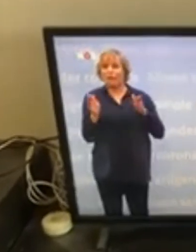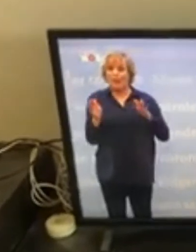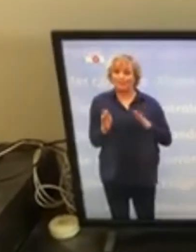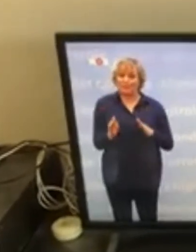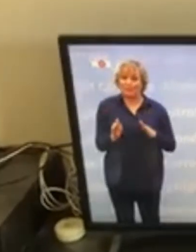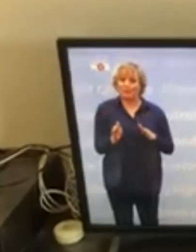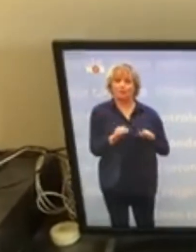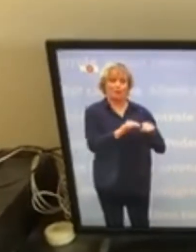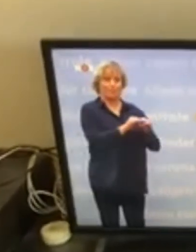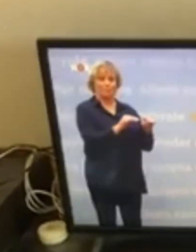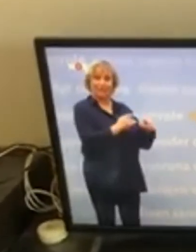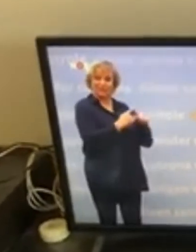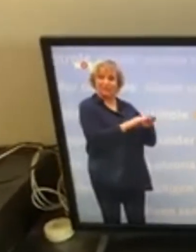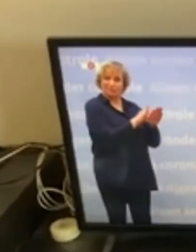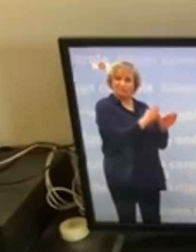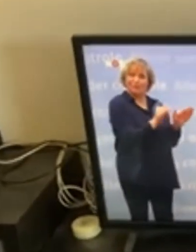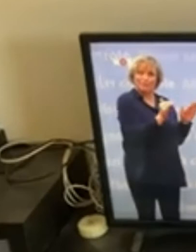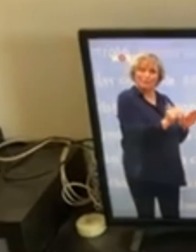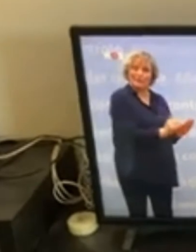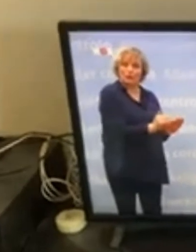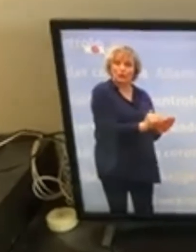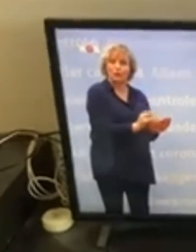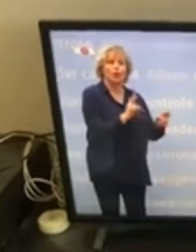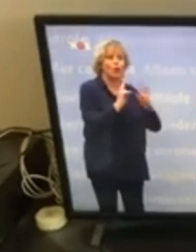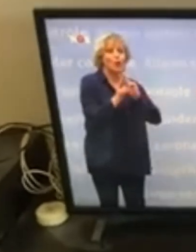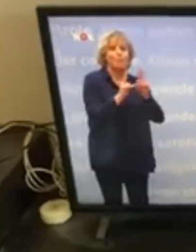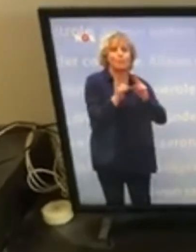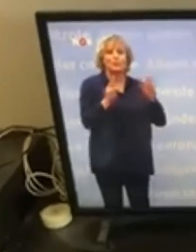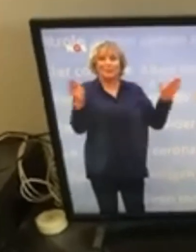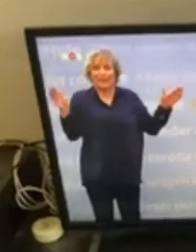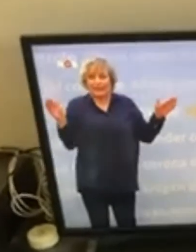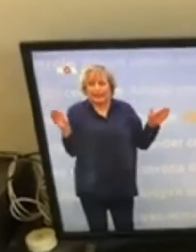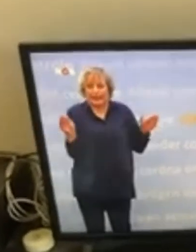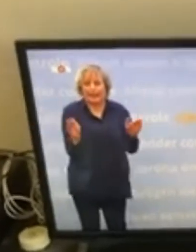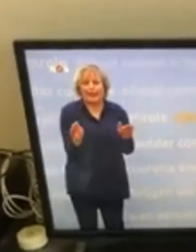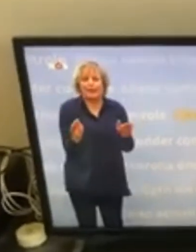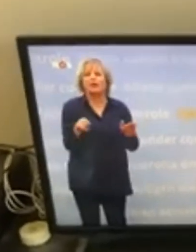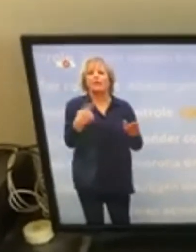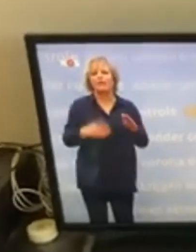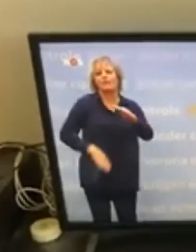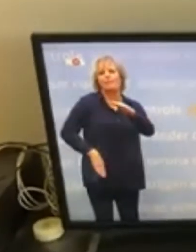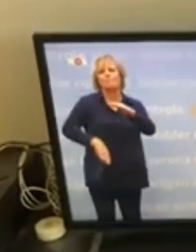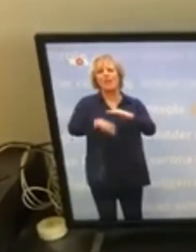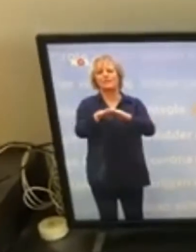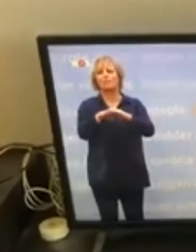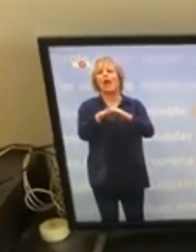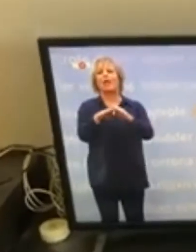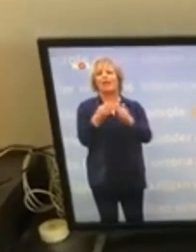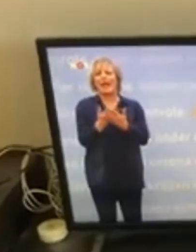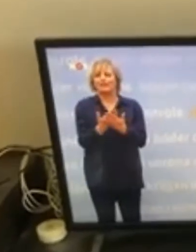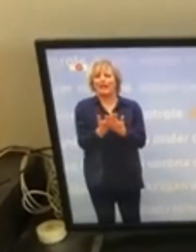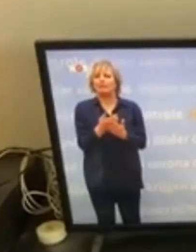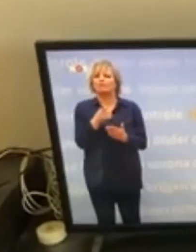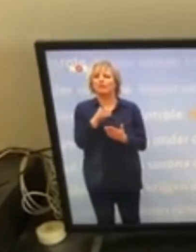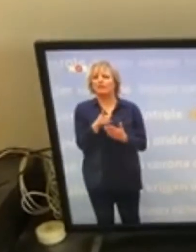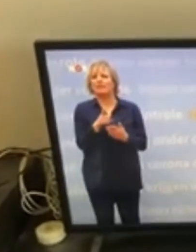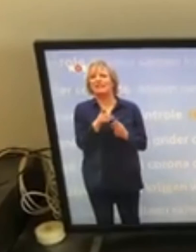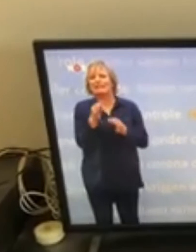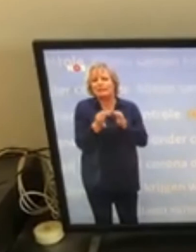bezet. Het aantal besmettingen zo laag dat we het maximale effect mogen verwachten van het testen, traceren en